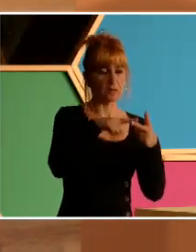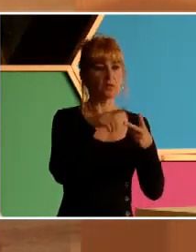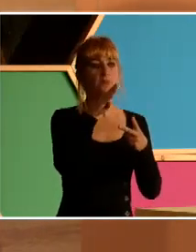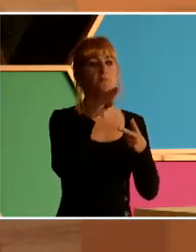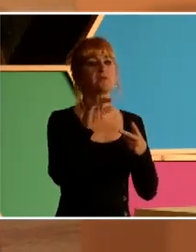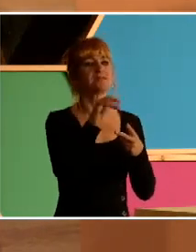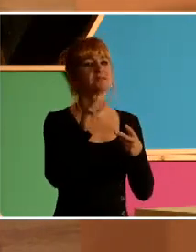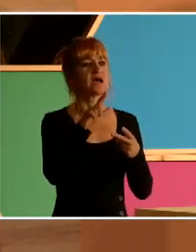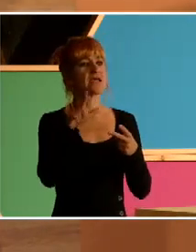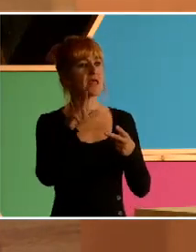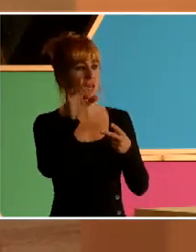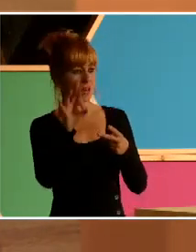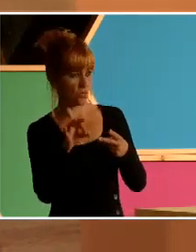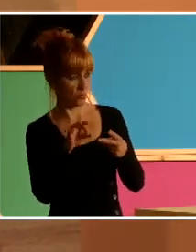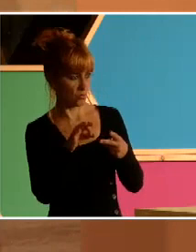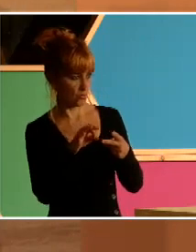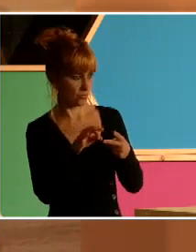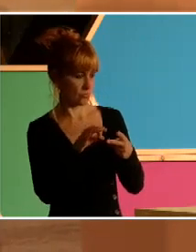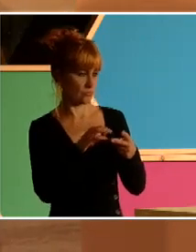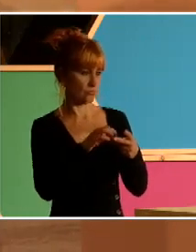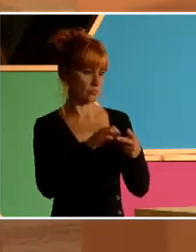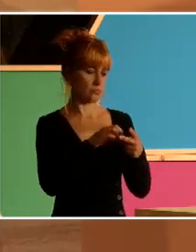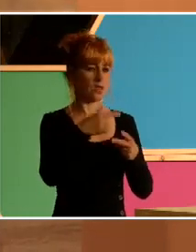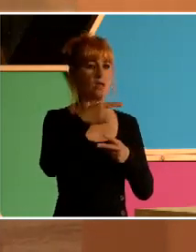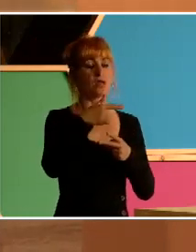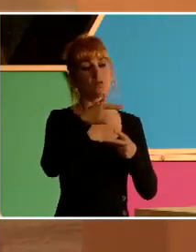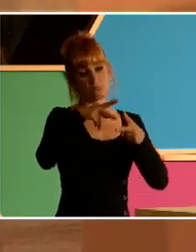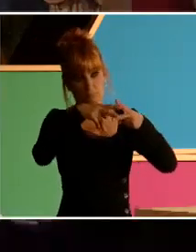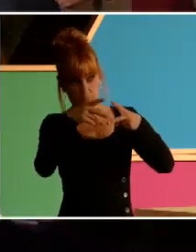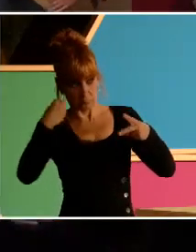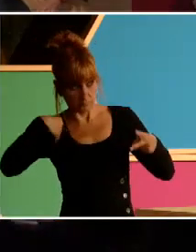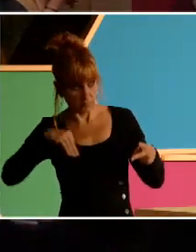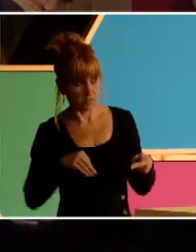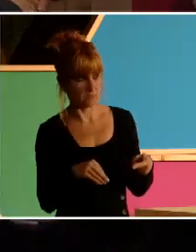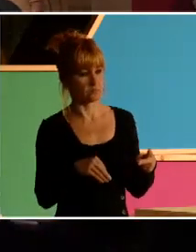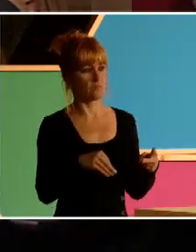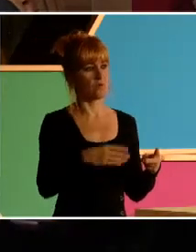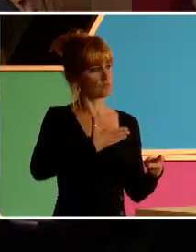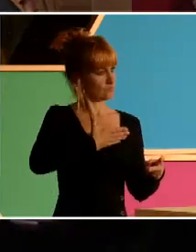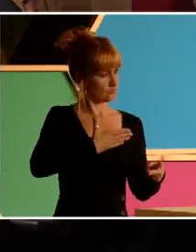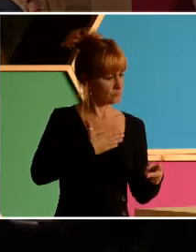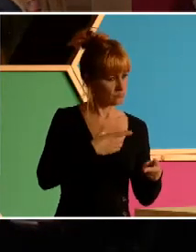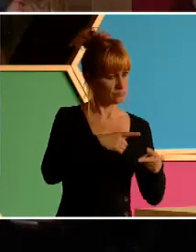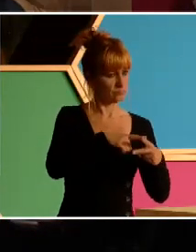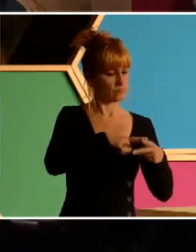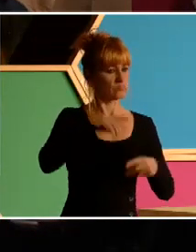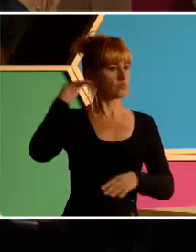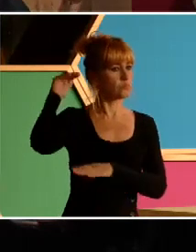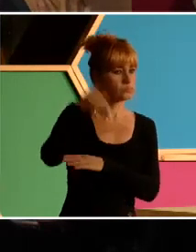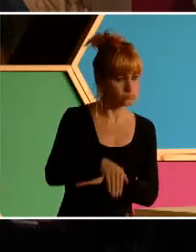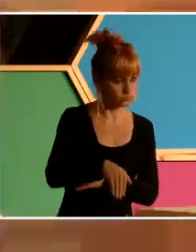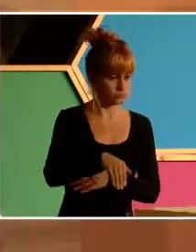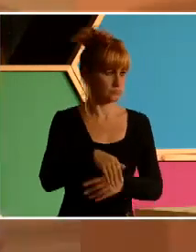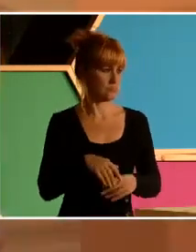Comú Podem, però concretament el Jaume i el Gerardo, que tenen ADN municipalista, que són republicans